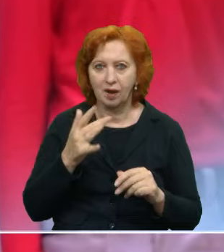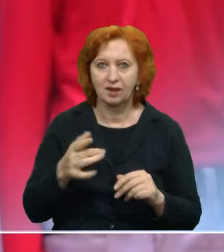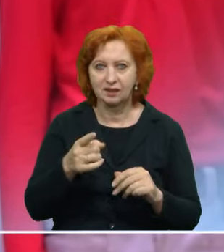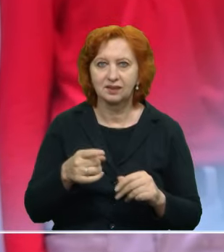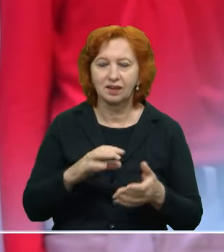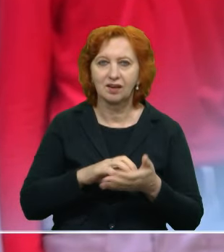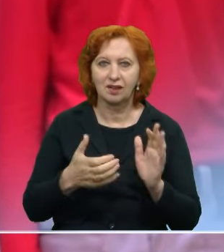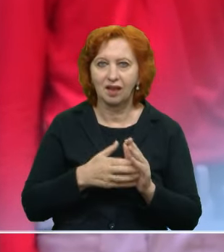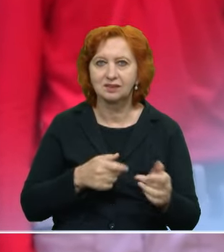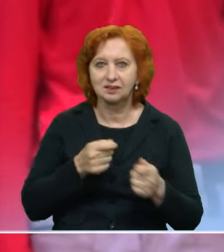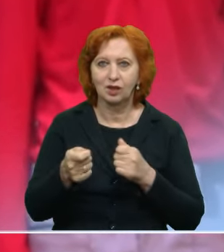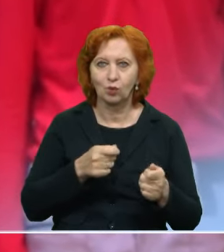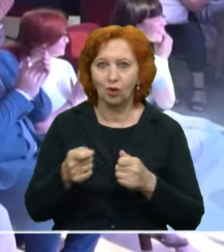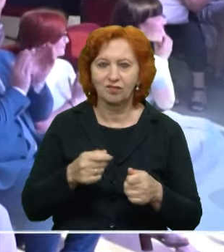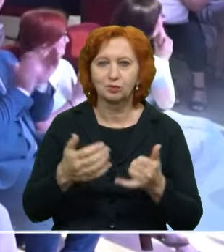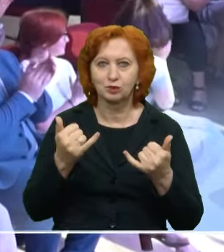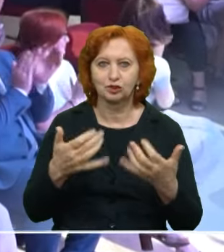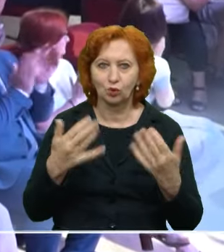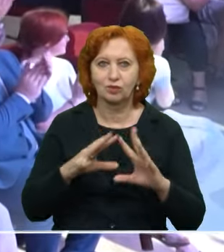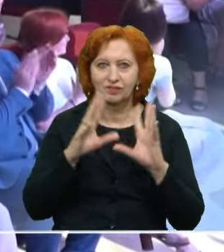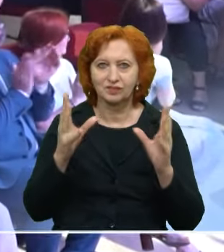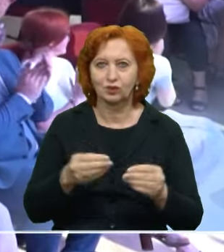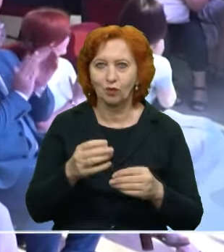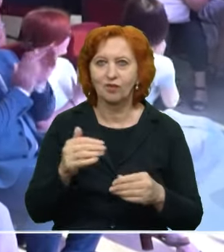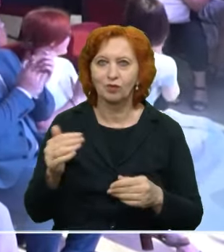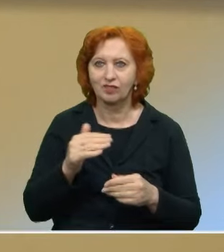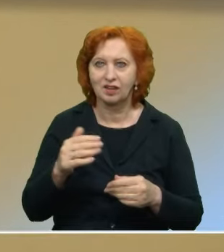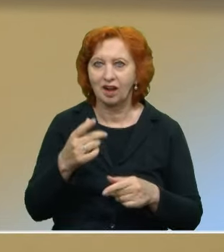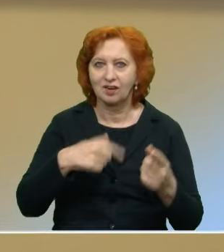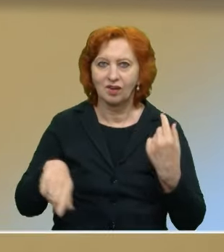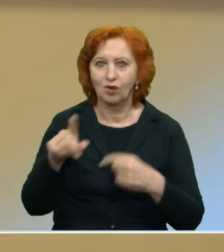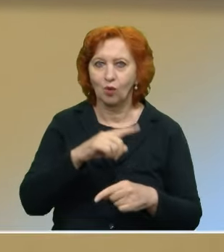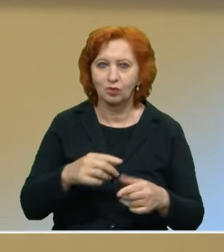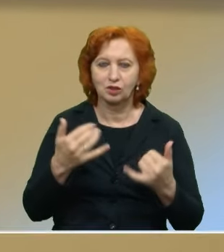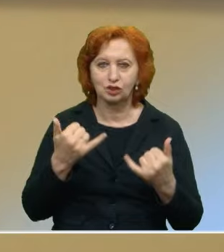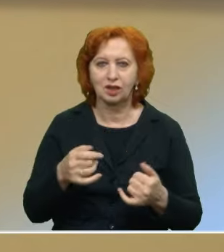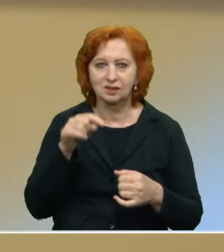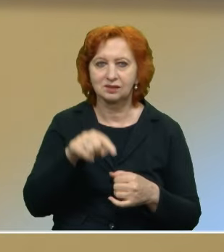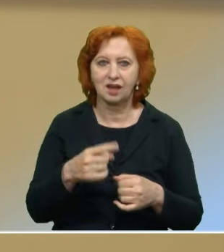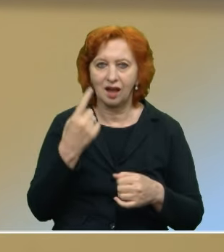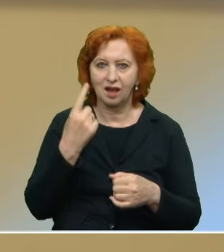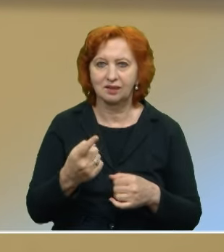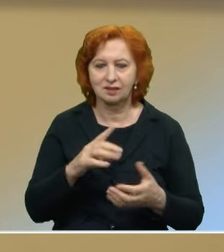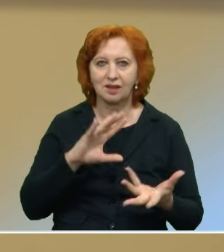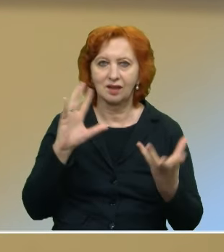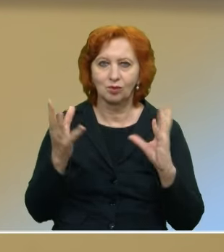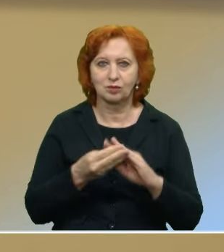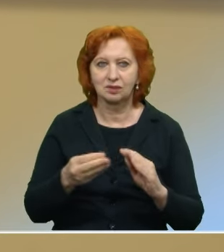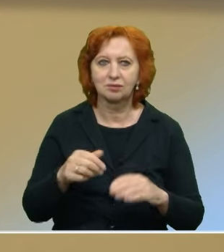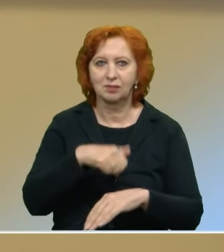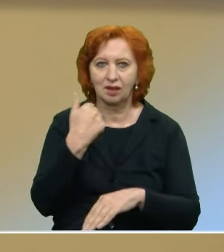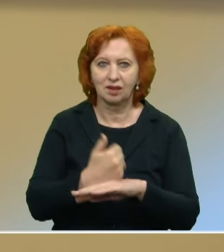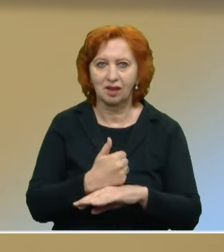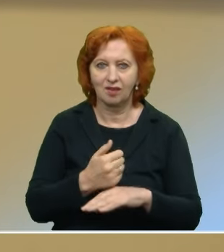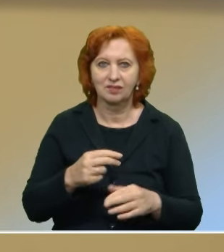классных руководителей и кураторов групп СПО со всего Южного федерального округа. Сфера воспитания сейчас одна из самых актуальных